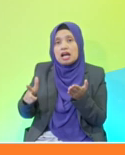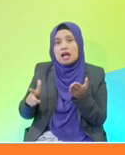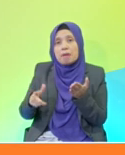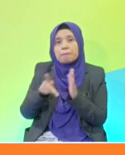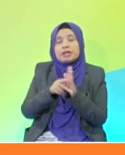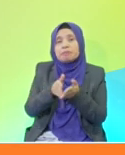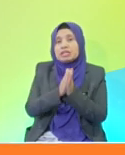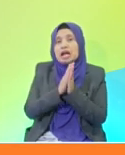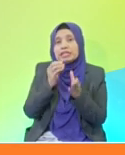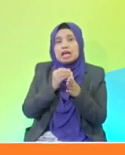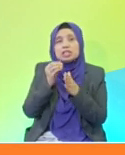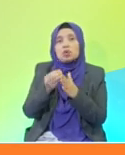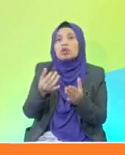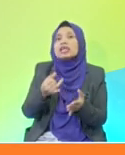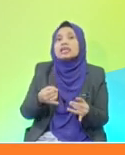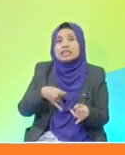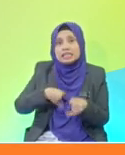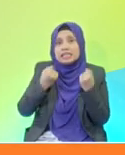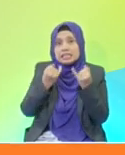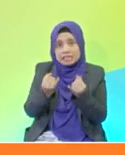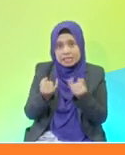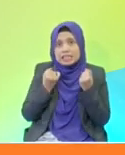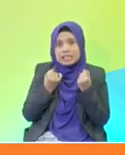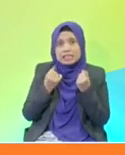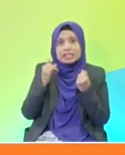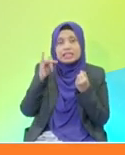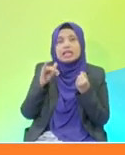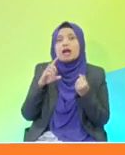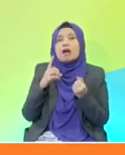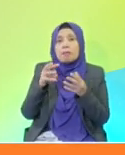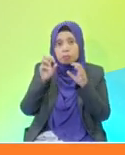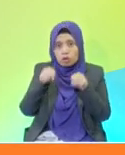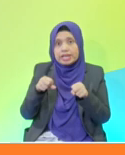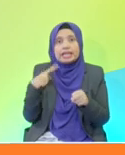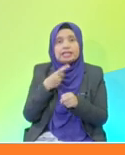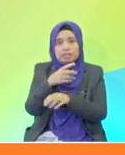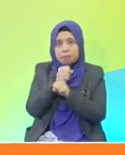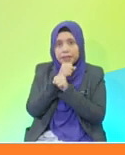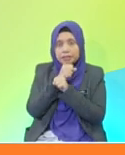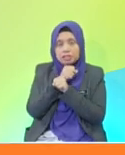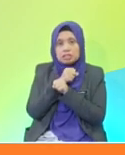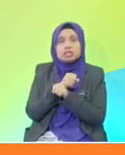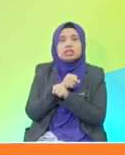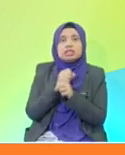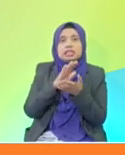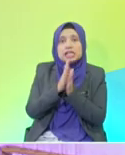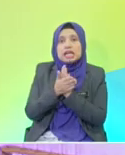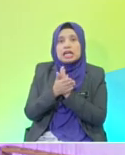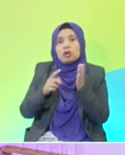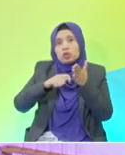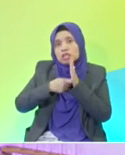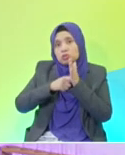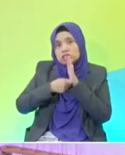keinginan yang mampu kita miliki so pilihan kita keyword kepada jawab kepada soal ini adalah di